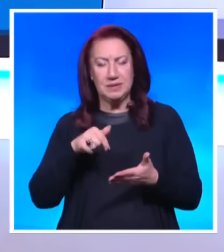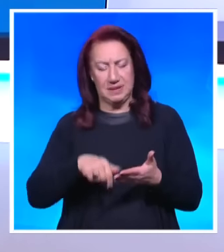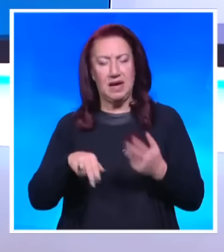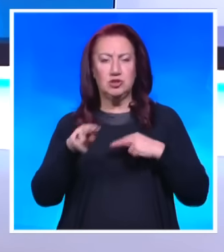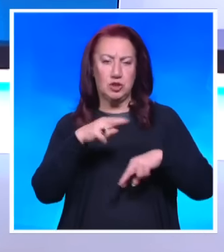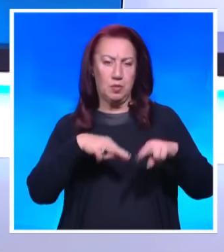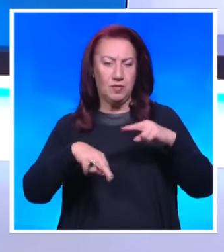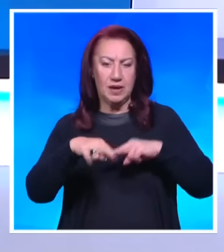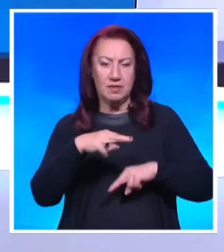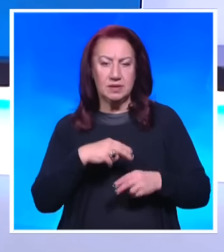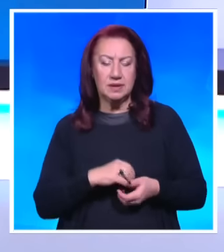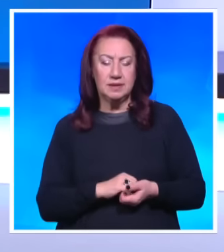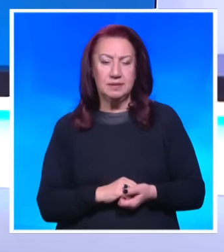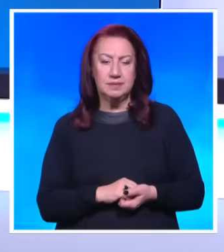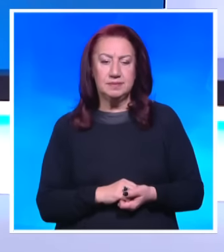Добър вечер.